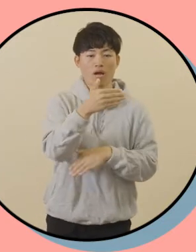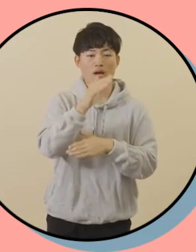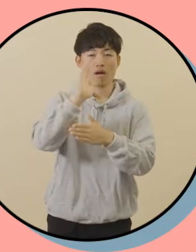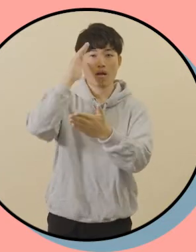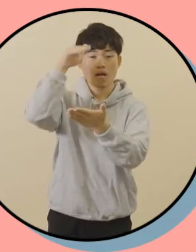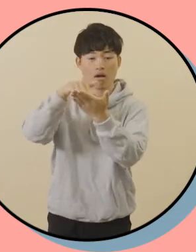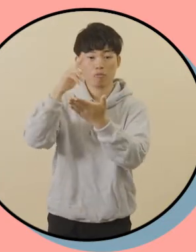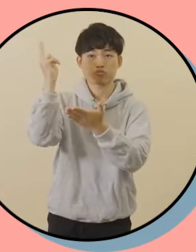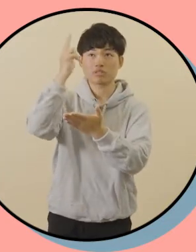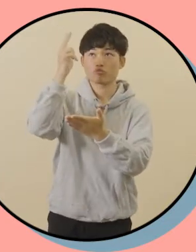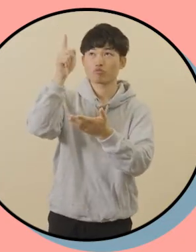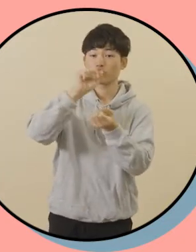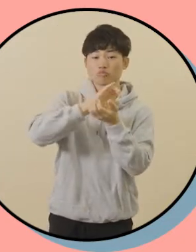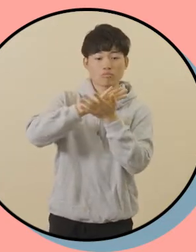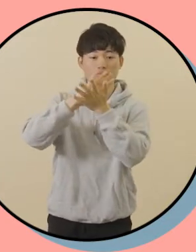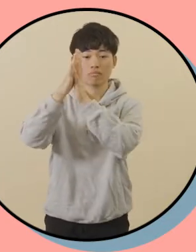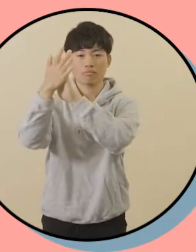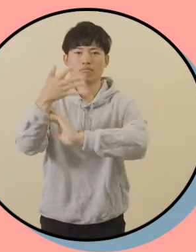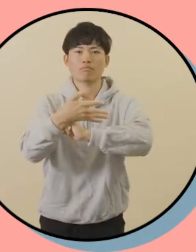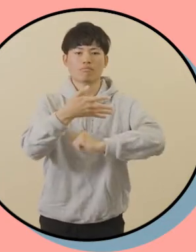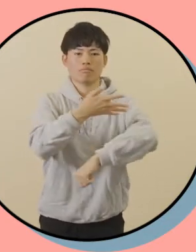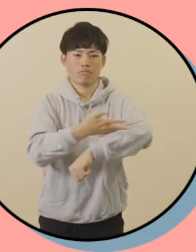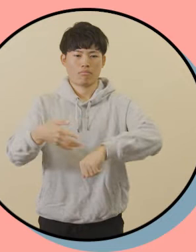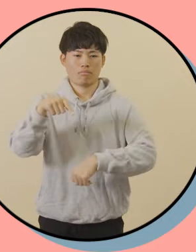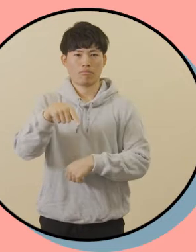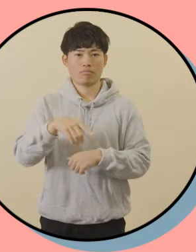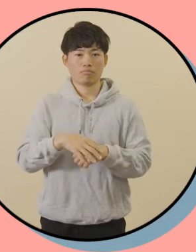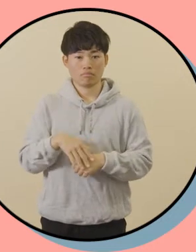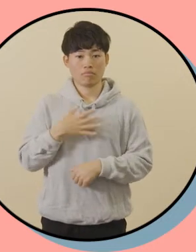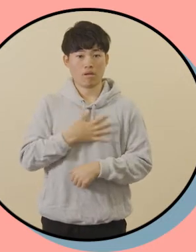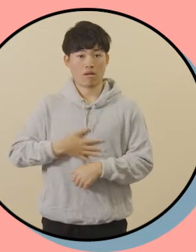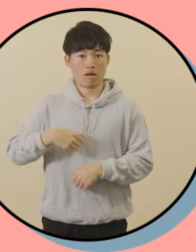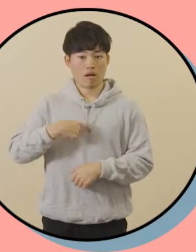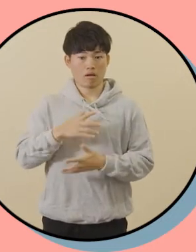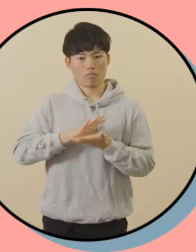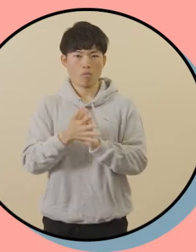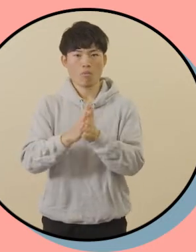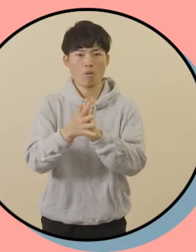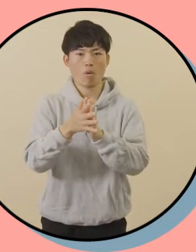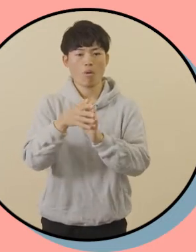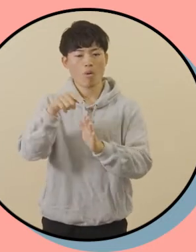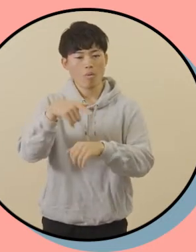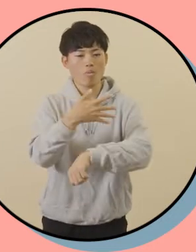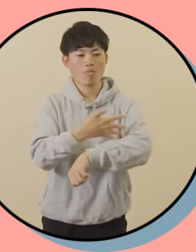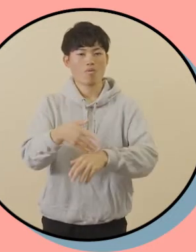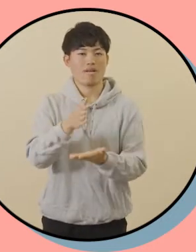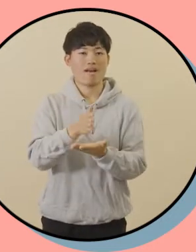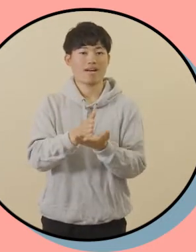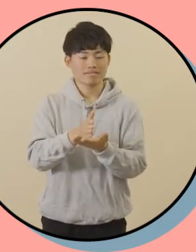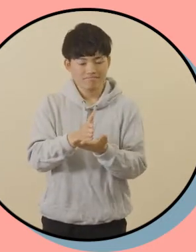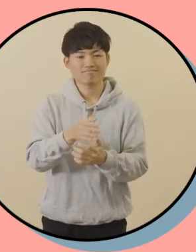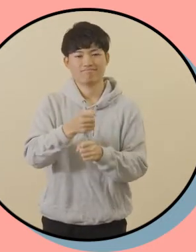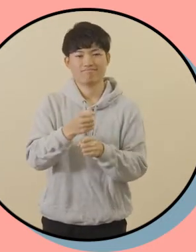水になったり、魚になったり、最後は宇宙にまでなっていくっていう、そんな自分の体が、こうあっという間に変容して